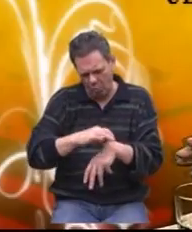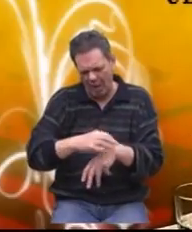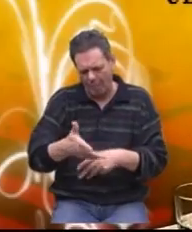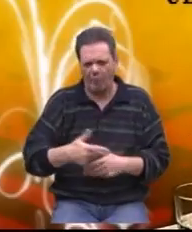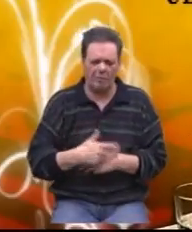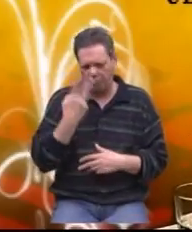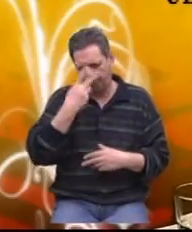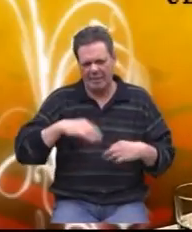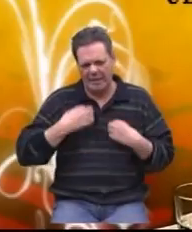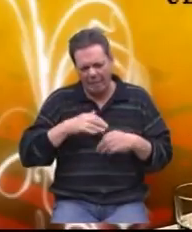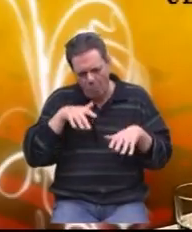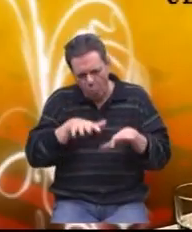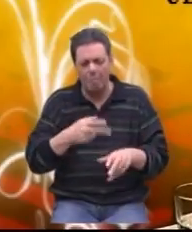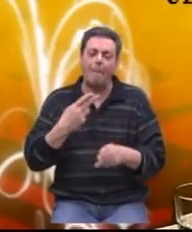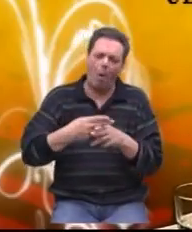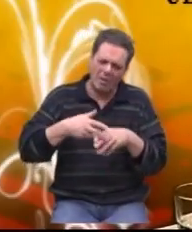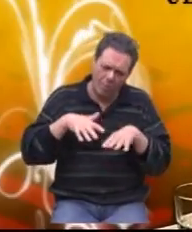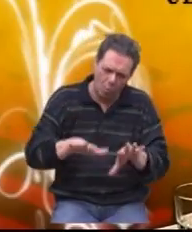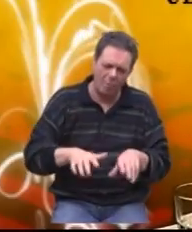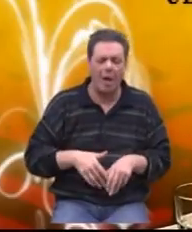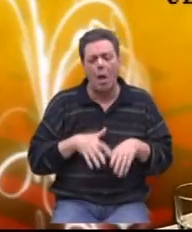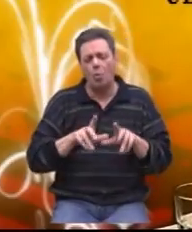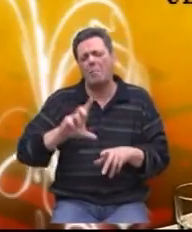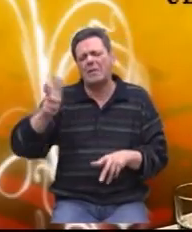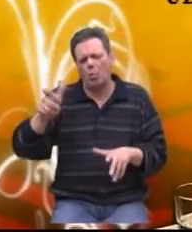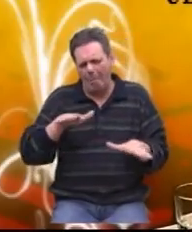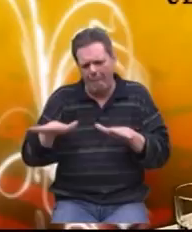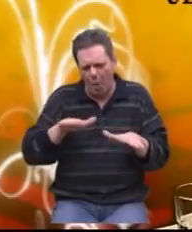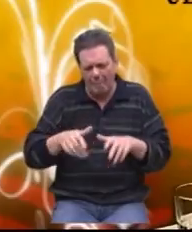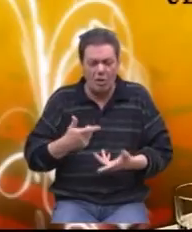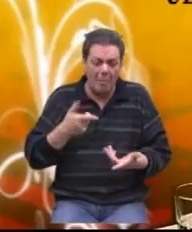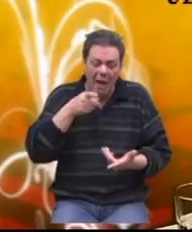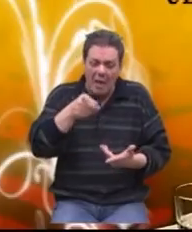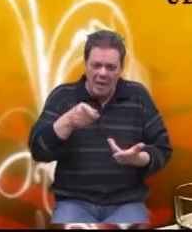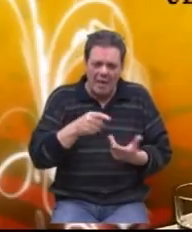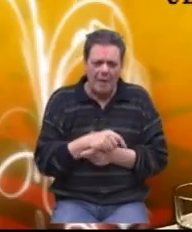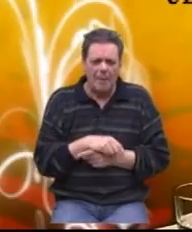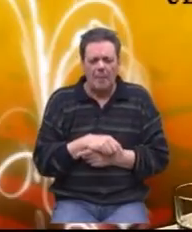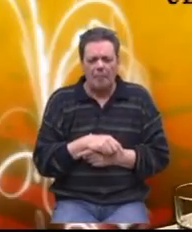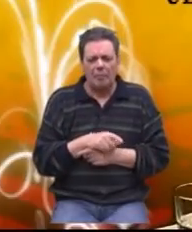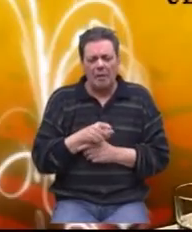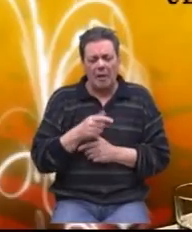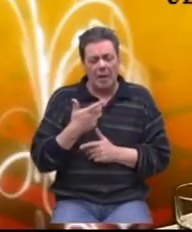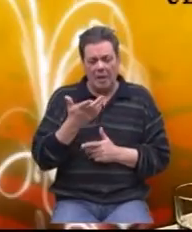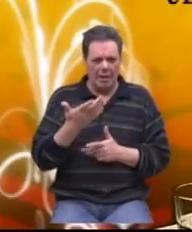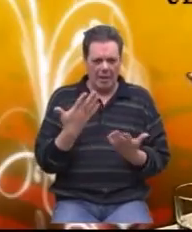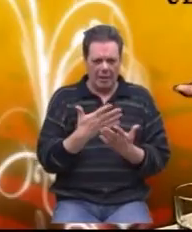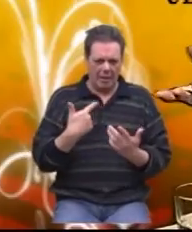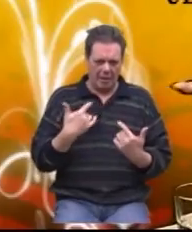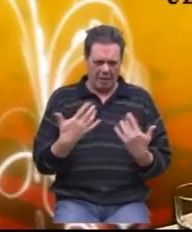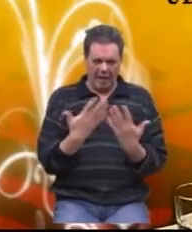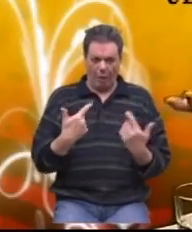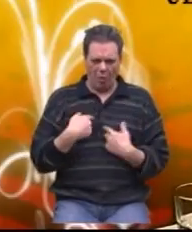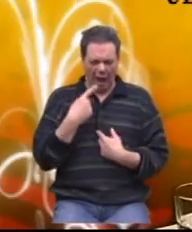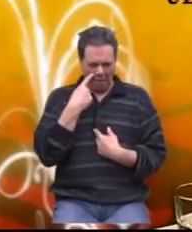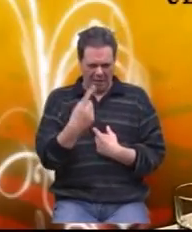zdravim ljudima, da, i bolesnim ljudima i ljudima s drugim poremećajima. I vrlo ste, kako ja imam dojam, vjerojatno ima i drugi dojmova,